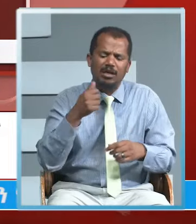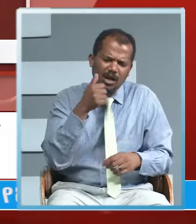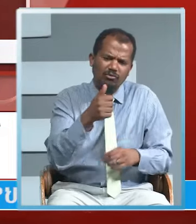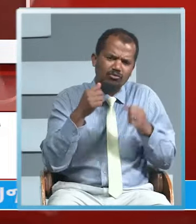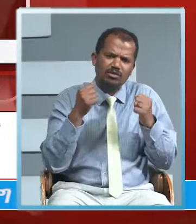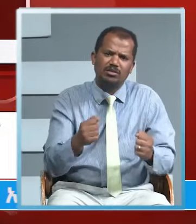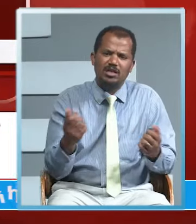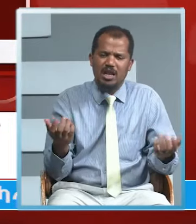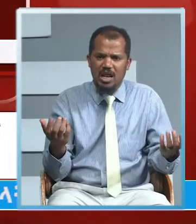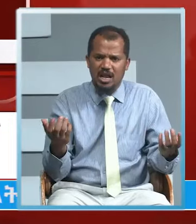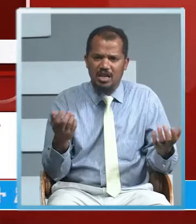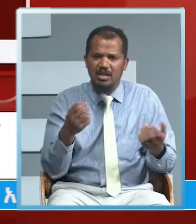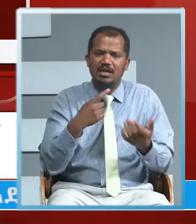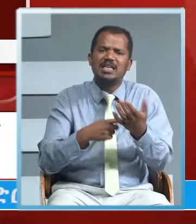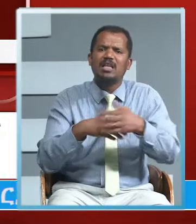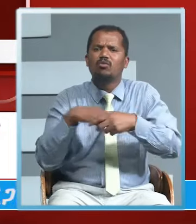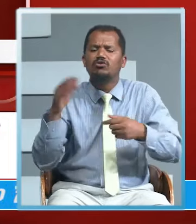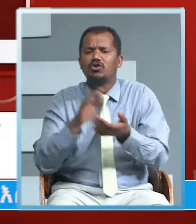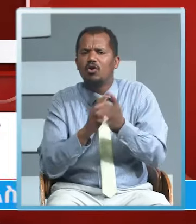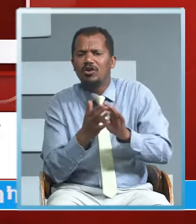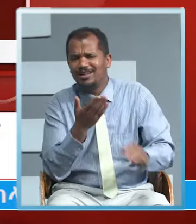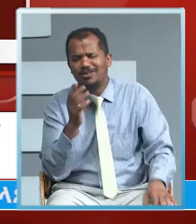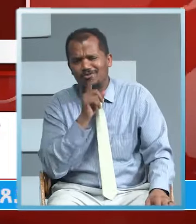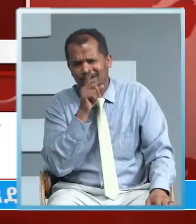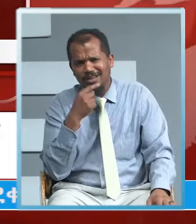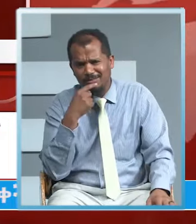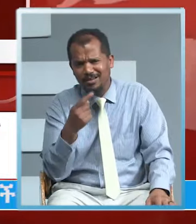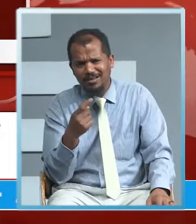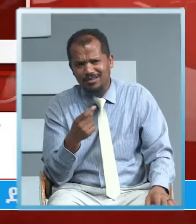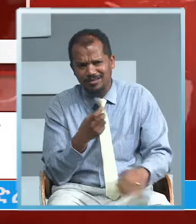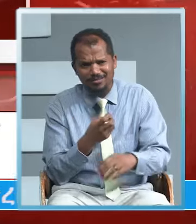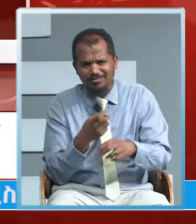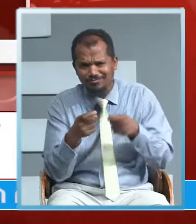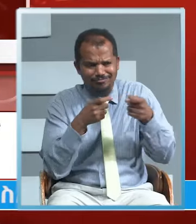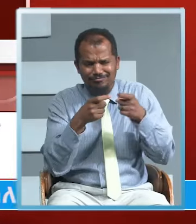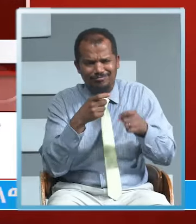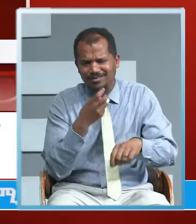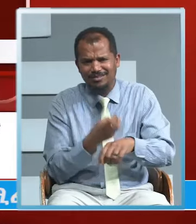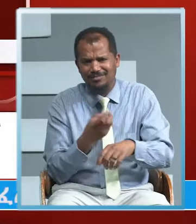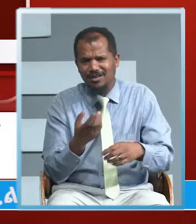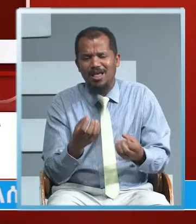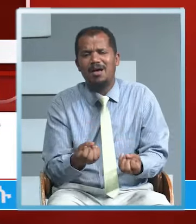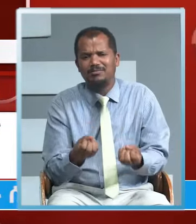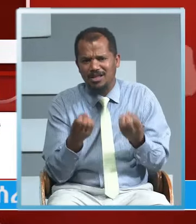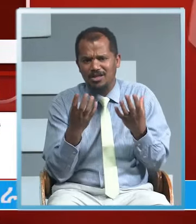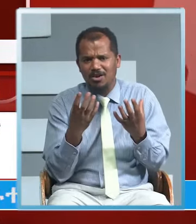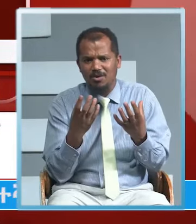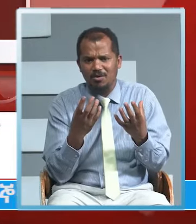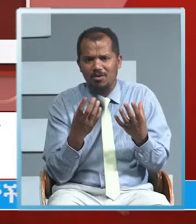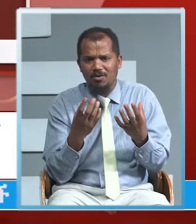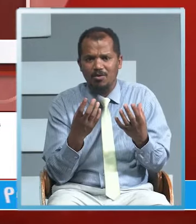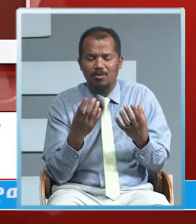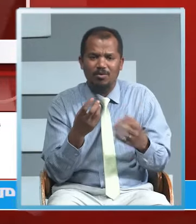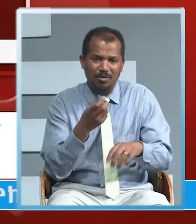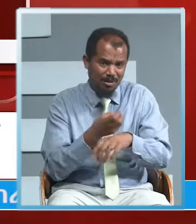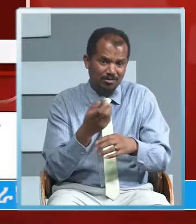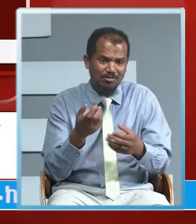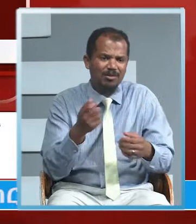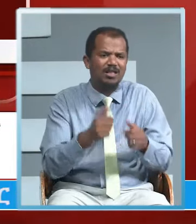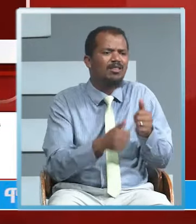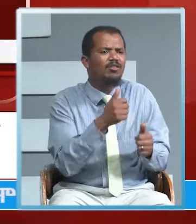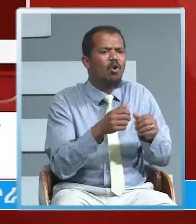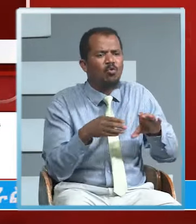ራሱን የቻለ ማለት ነው። ከዛ ውጭ የሆነውን ነገር እውነት ለመናገር ማኔጅ ማድረግ አይቻልም። በአብዛኛዎቹ ቀበሌዎች ማዕድን ስላለ